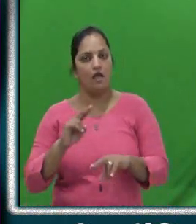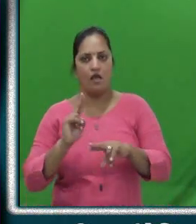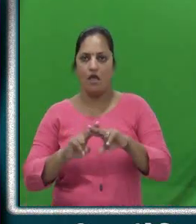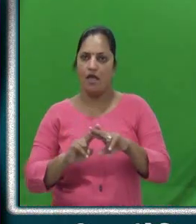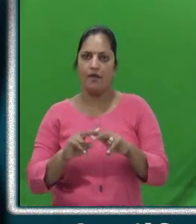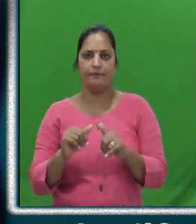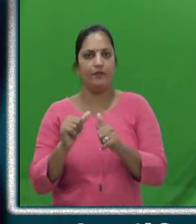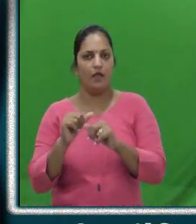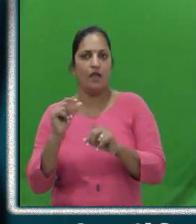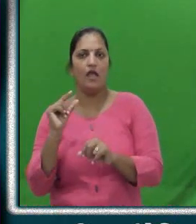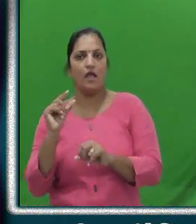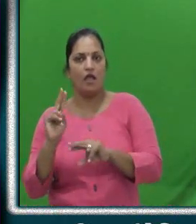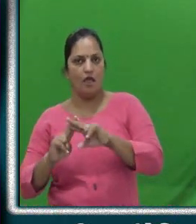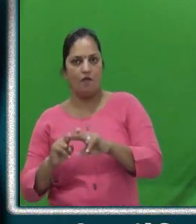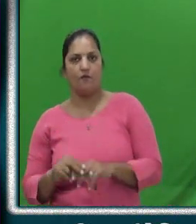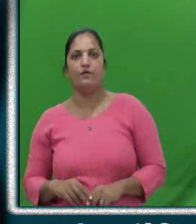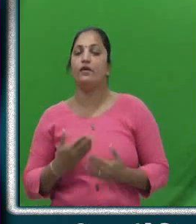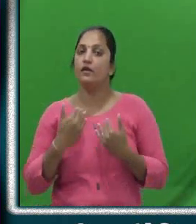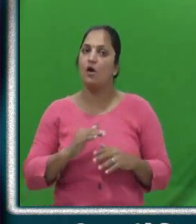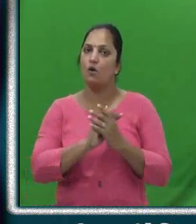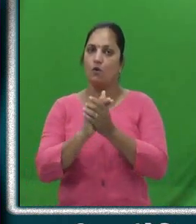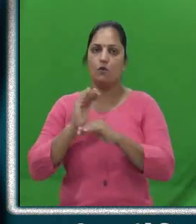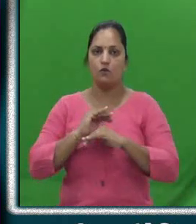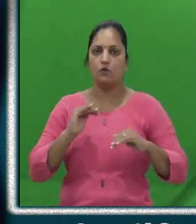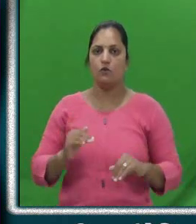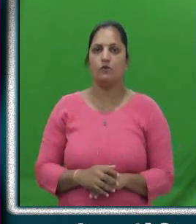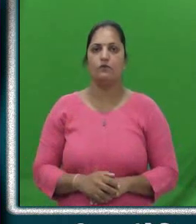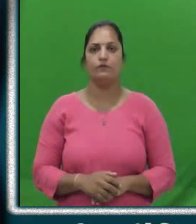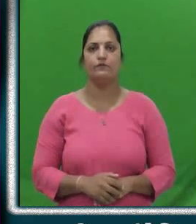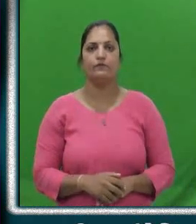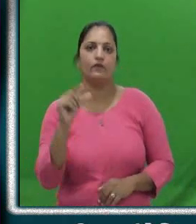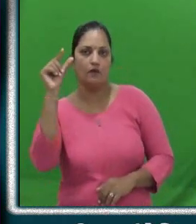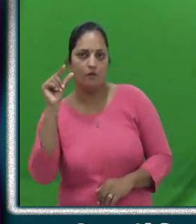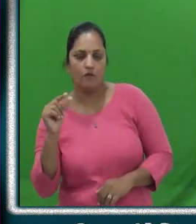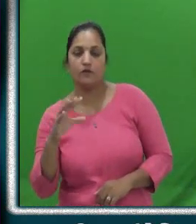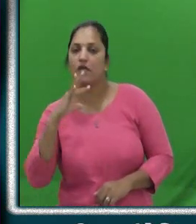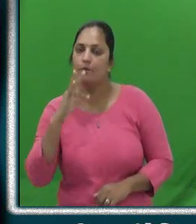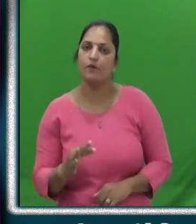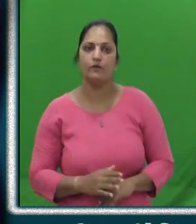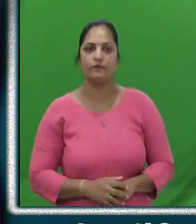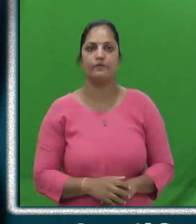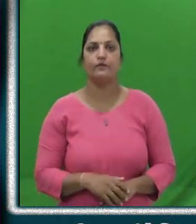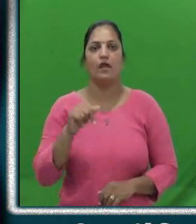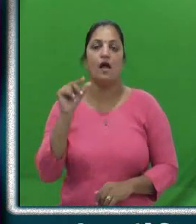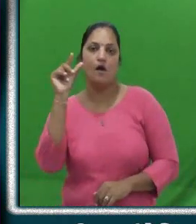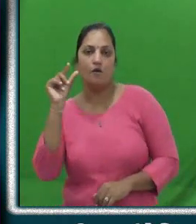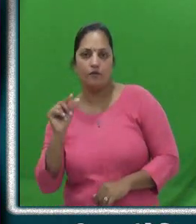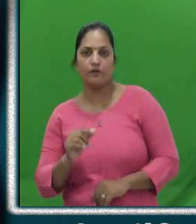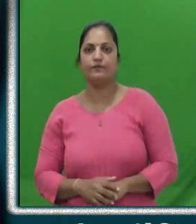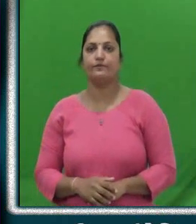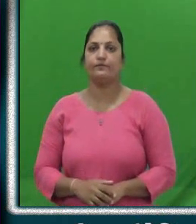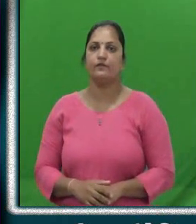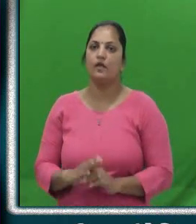ફંક્શનનો ઉપયોગ આ જ થાય ને, આ શબ્દો યાદ રાખવાના. વિદ્યાર્થી મિત્રો, જરૂર હોય આ શબ્દો બહુ ખાસ યાદ રાખજો. આ જ